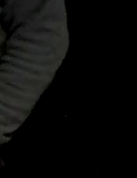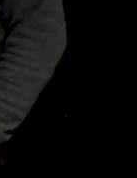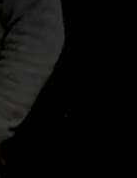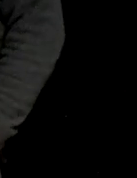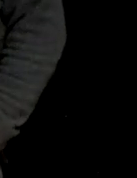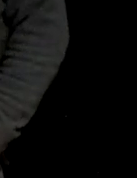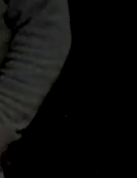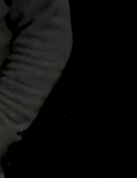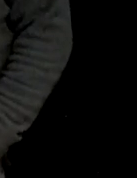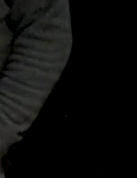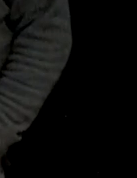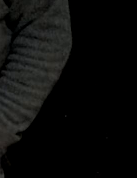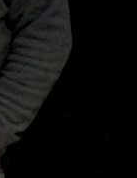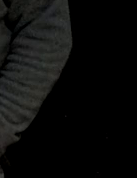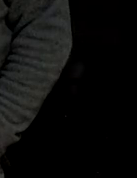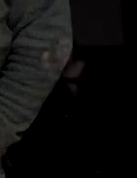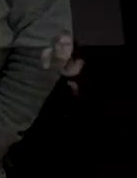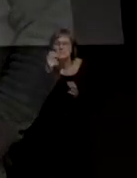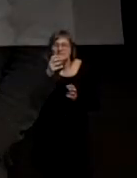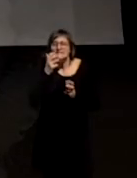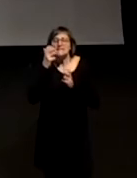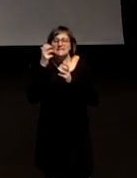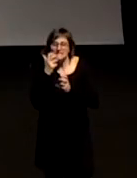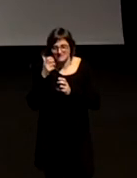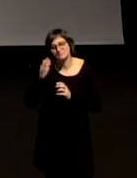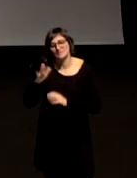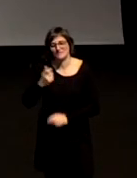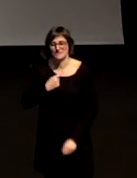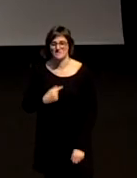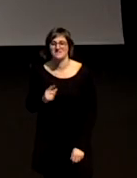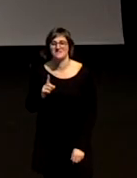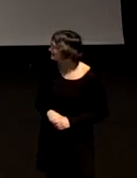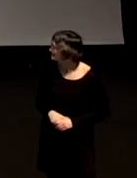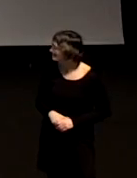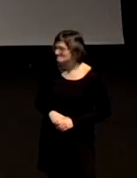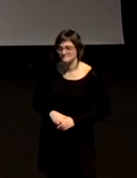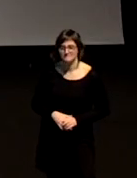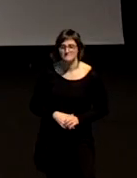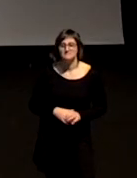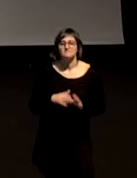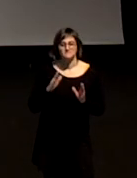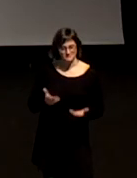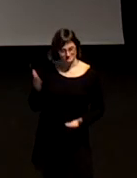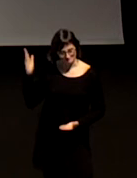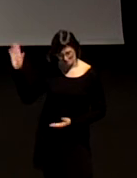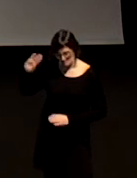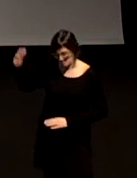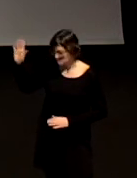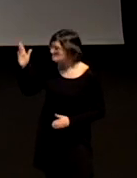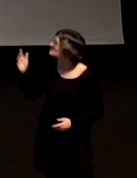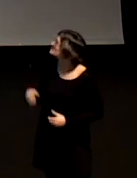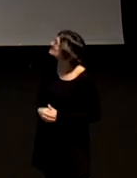et le petit cri derrière aiguë c'est la femelle qui répond voilà pour la chouette hulotte